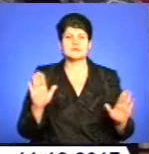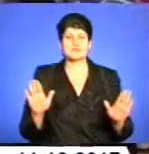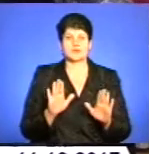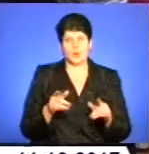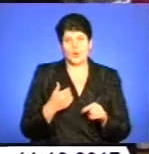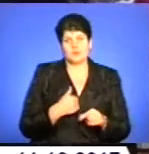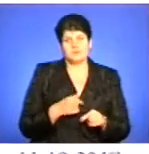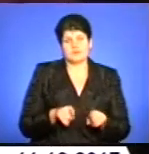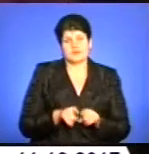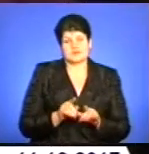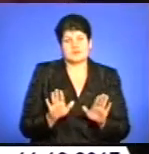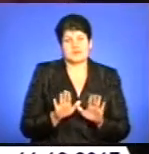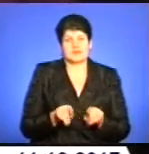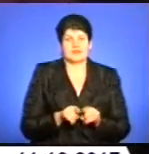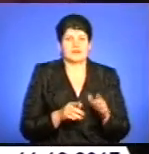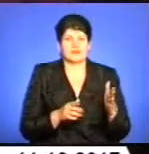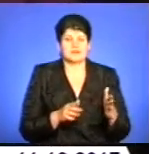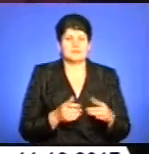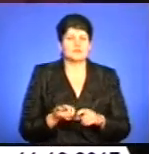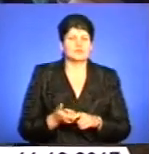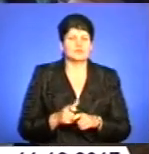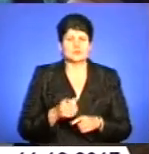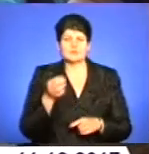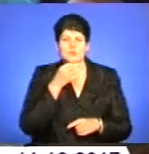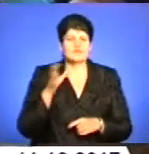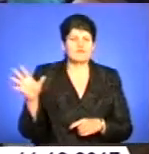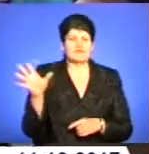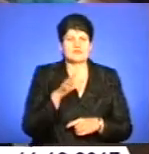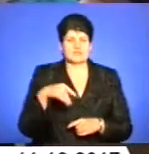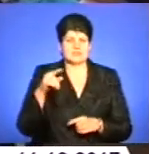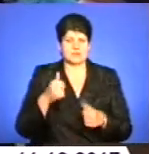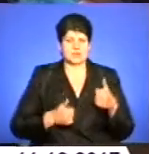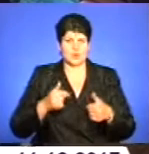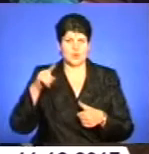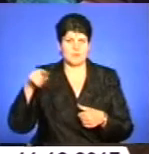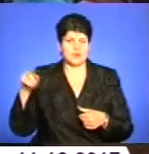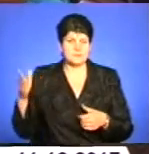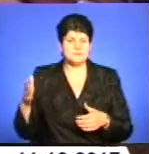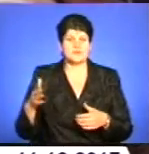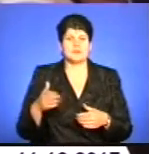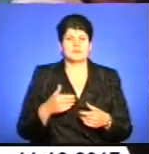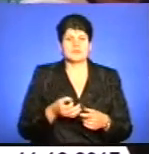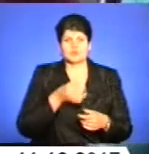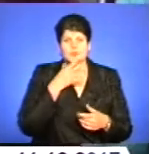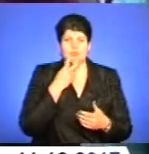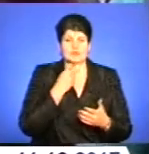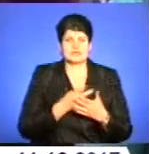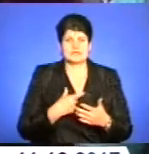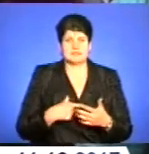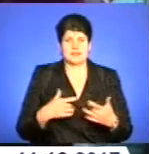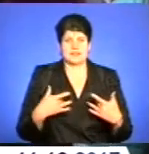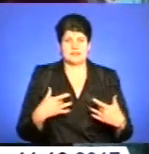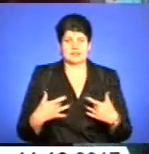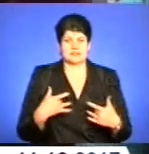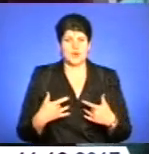Хотіла б теж так співати. Мені з виставки сподобалися всі номери. Вони вчаться показувати себе на сцені перед людьми. Мені концерт